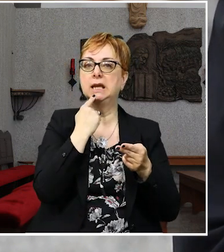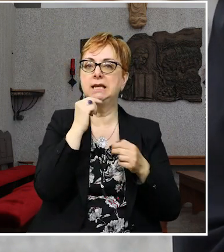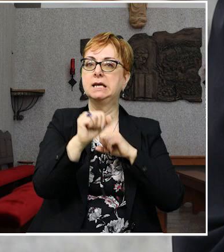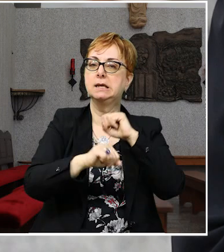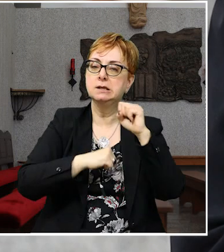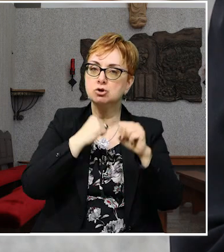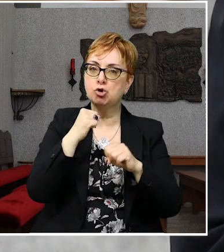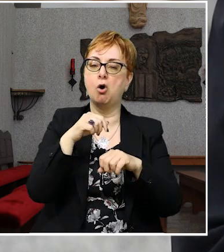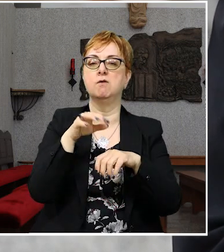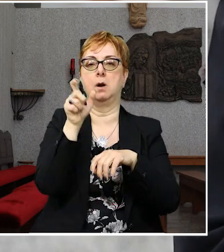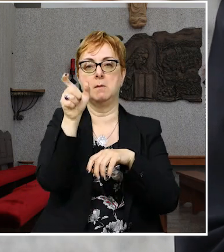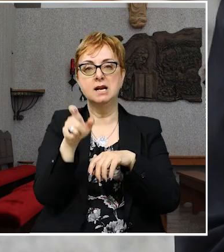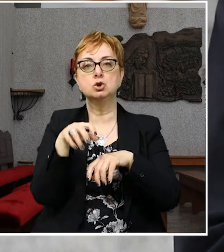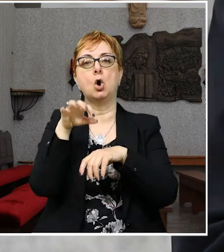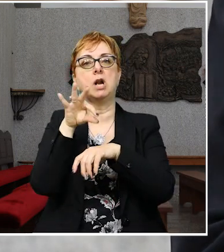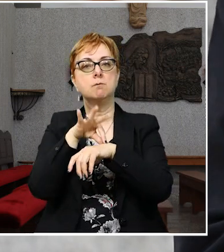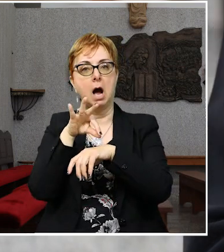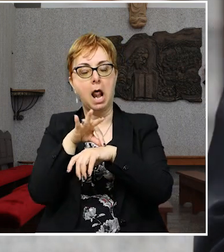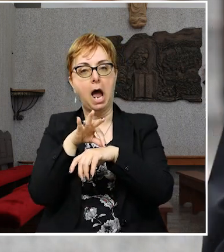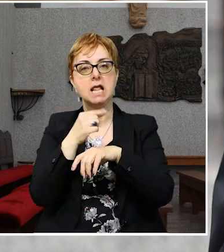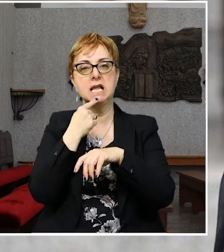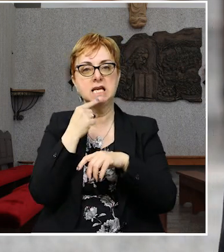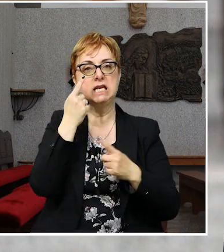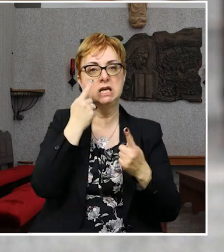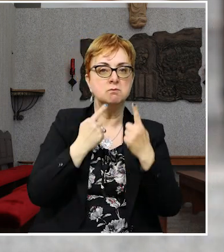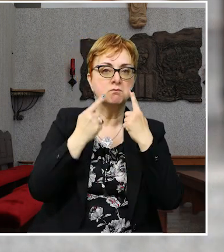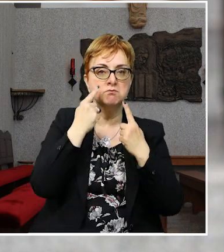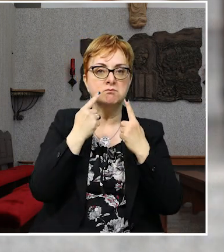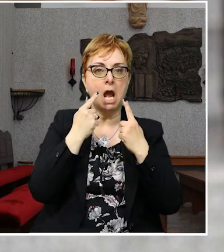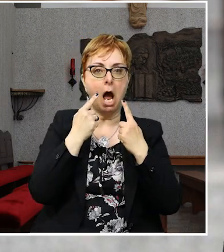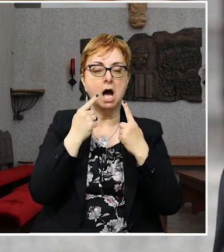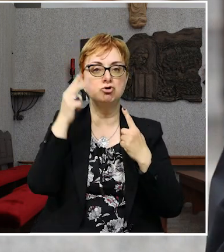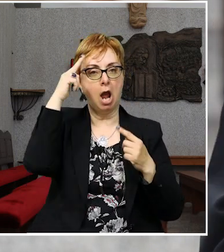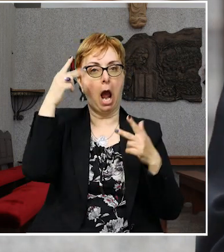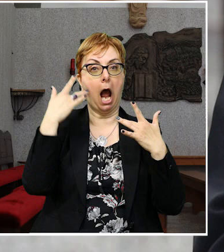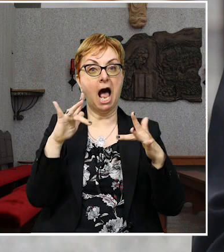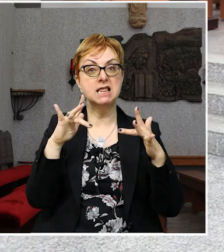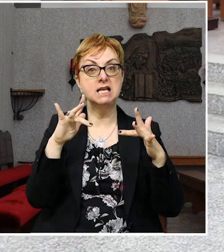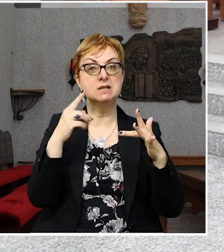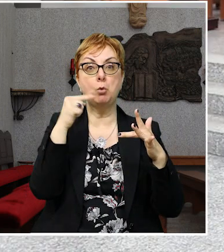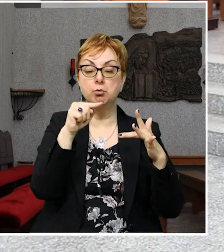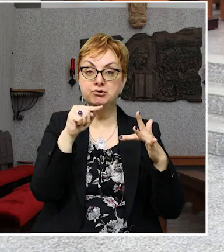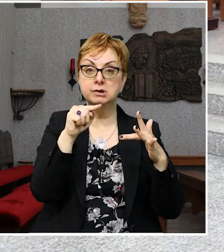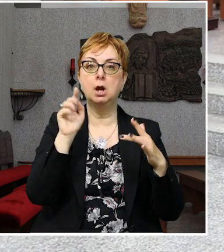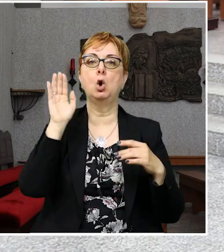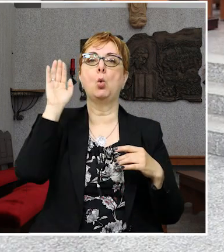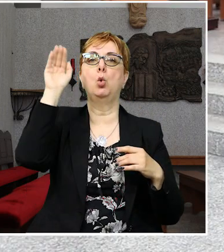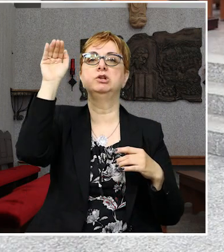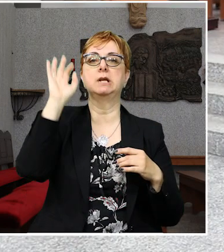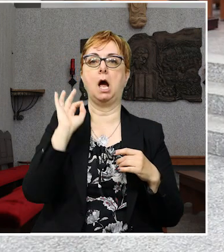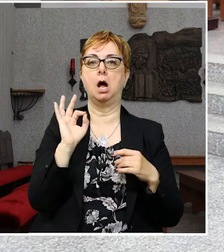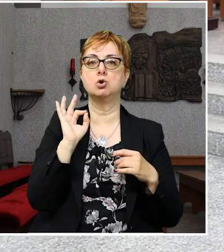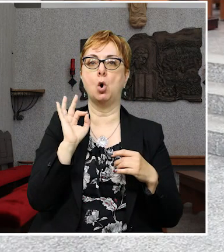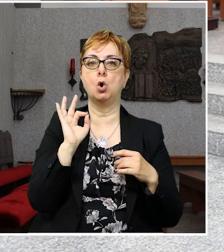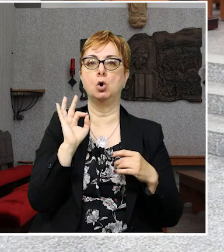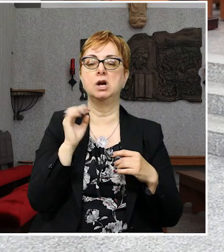soffre, nell'ammalato, in colui che piange. Quest'ateismo di tutti i